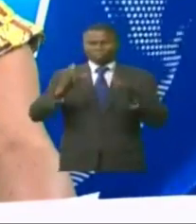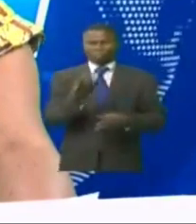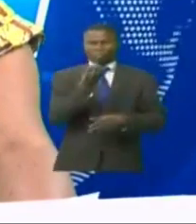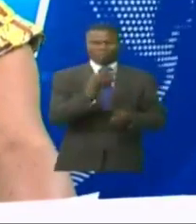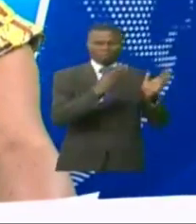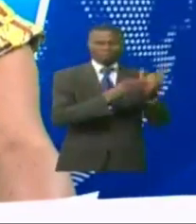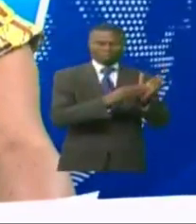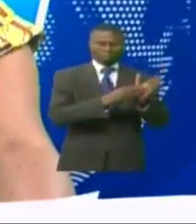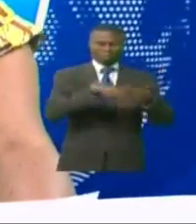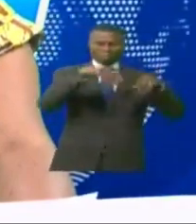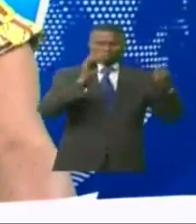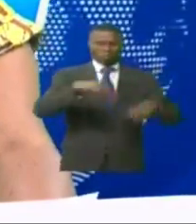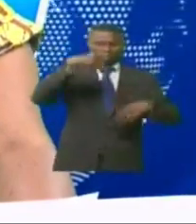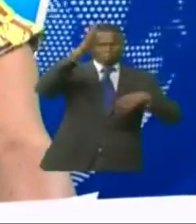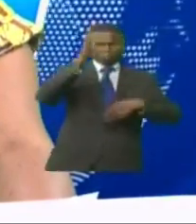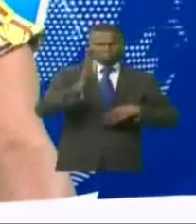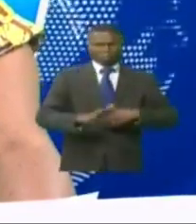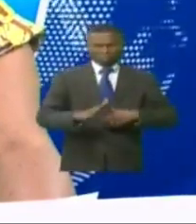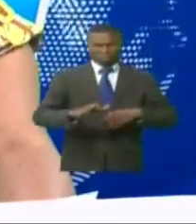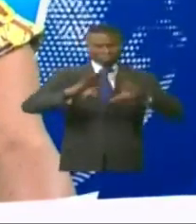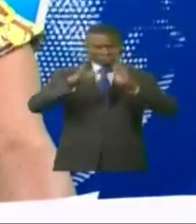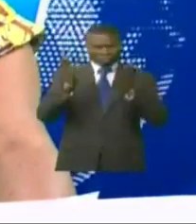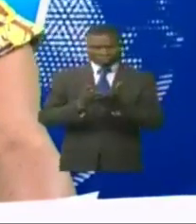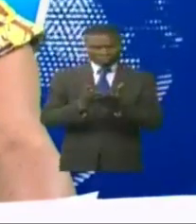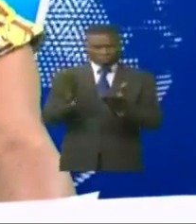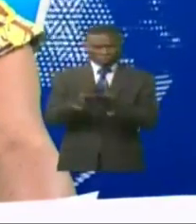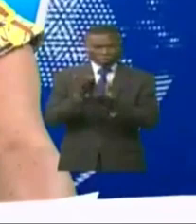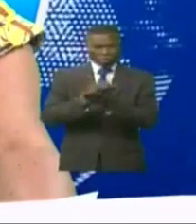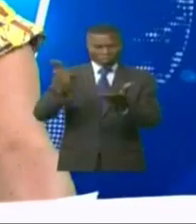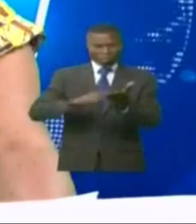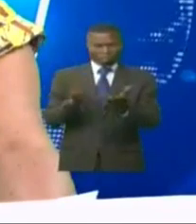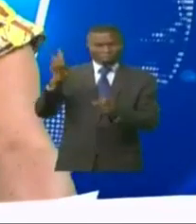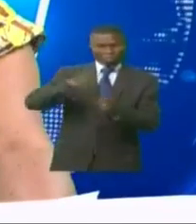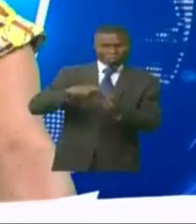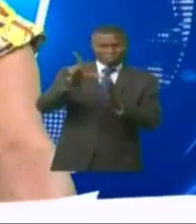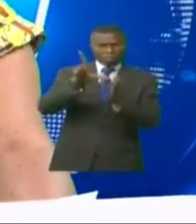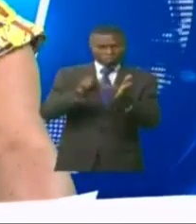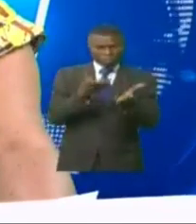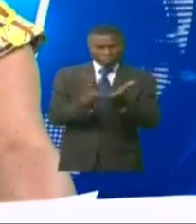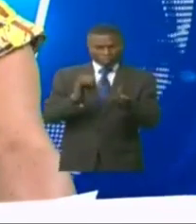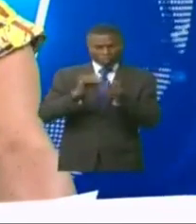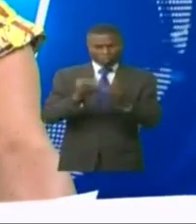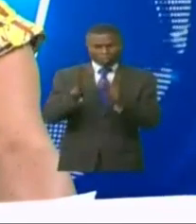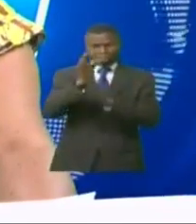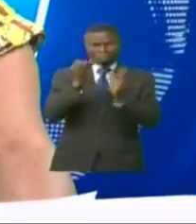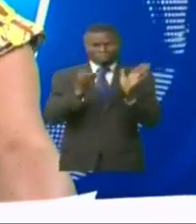49% pour les étrangers, et que tout contrat conclu en violation de la loi numéro